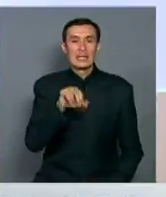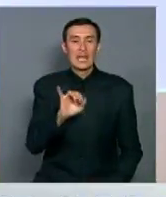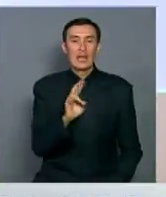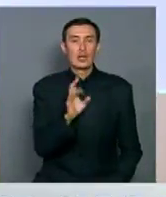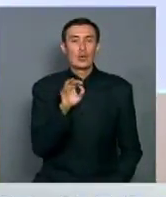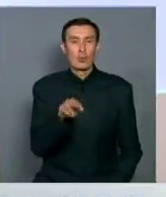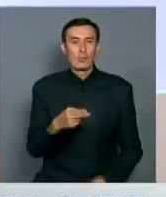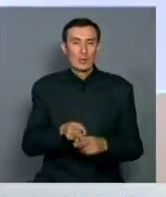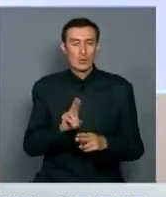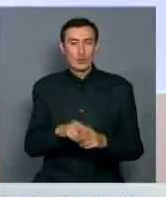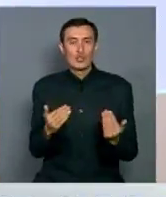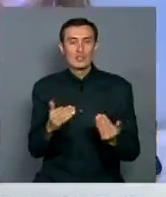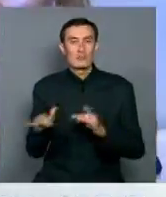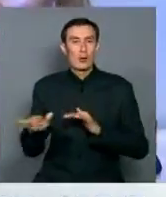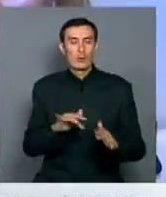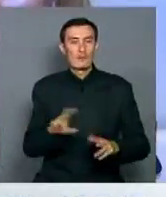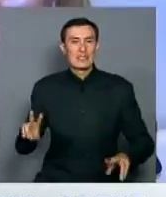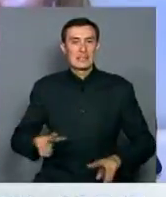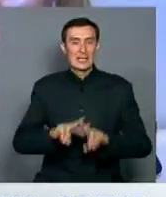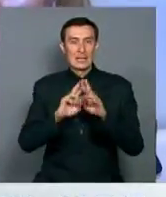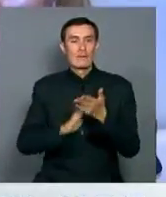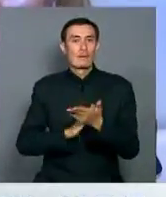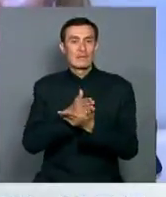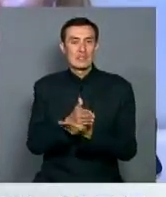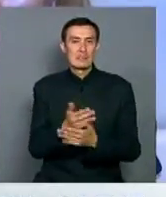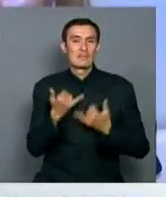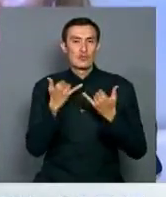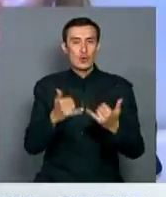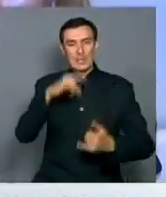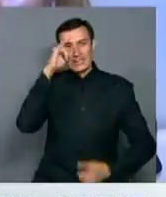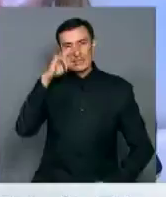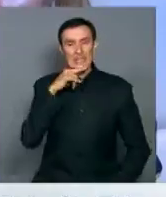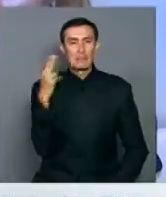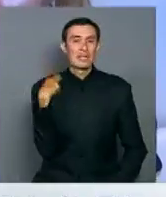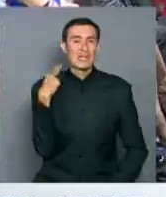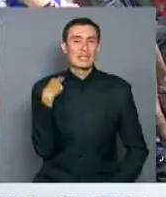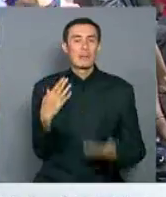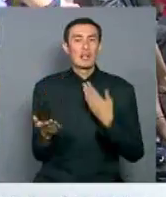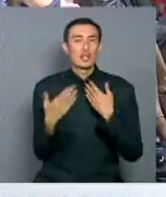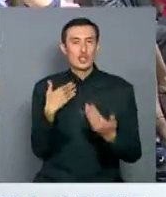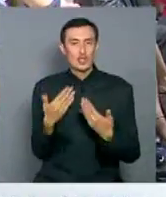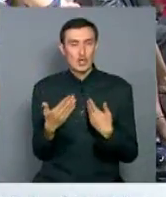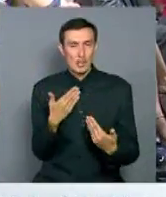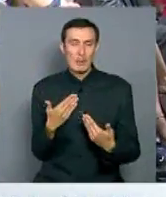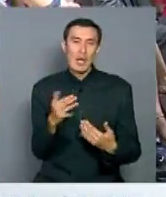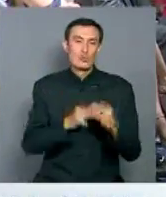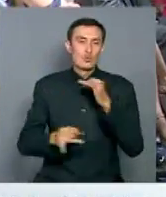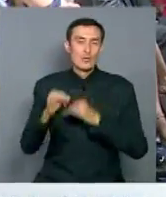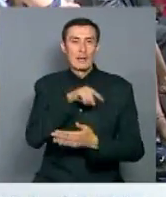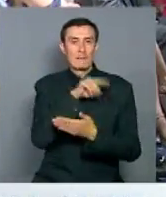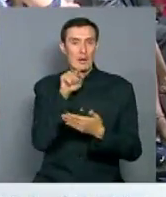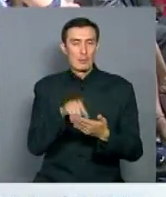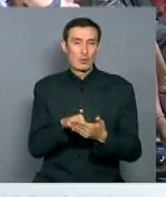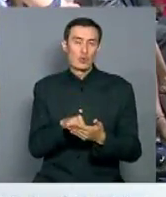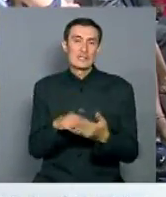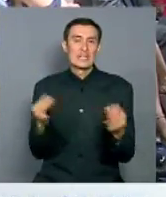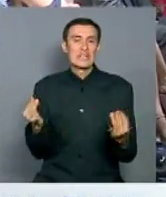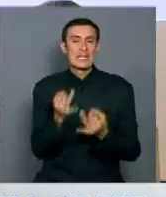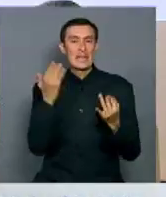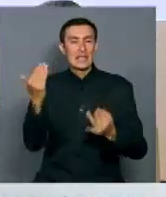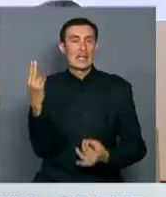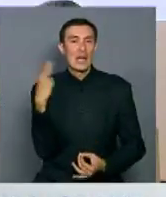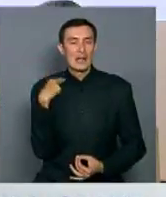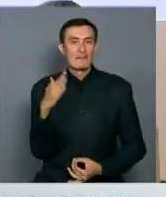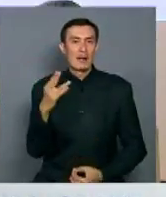Данканом, которая проходит в Астане. Его визит в столицу посвящен казахстанско-британским отношениям. Участники обсудили стратегические интересы Туманова